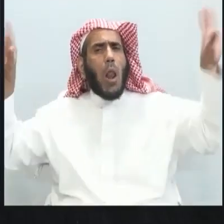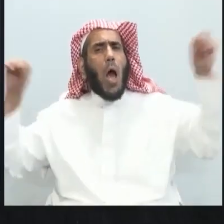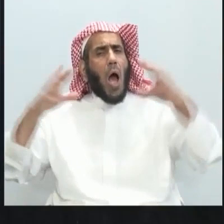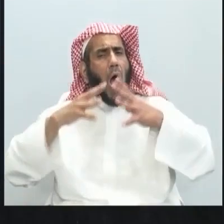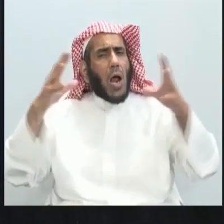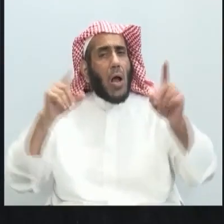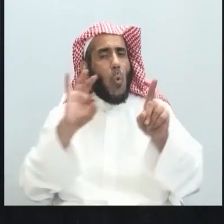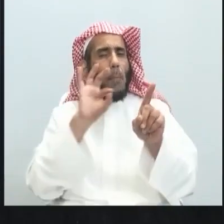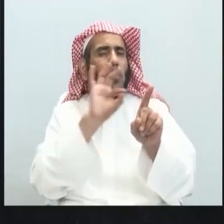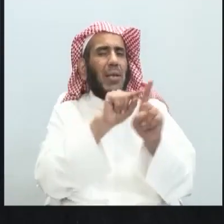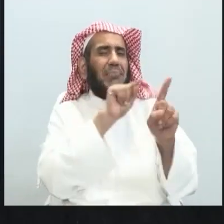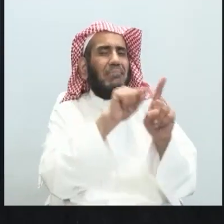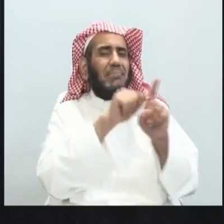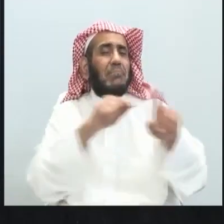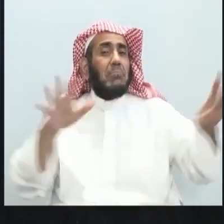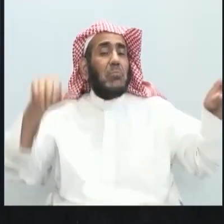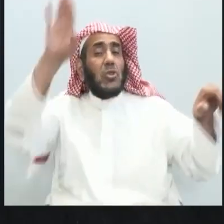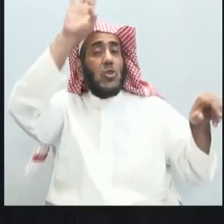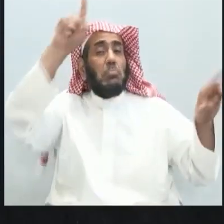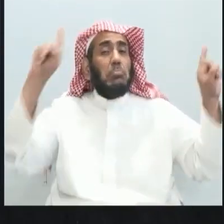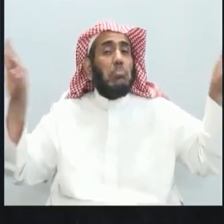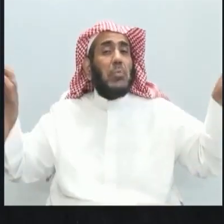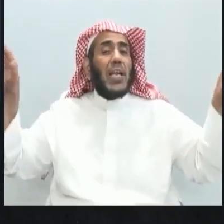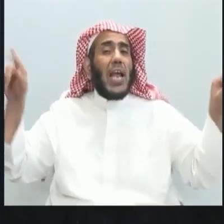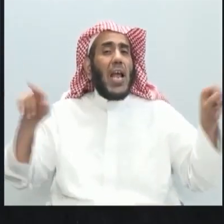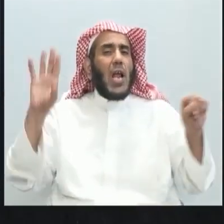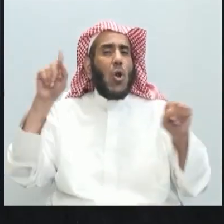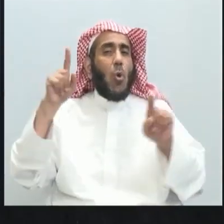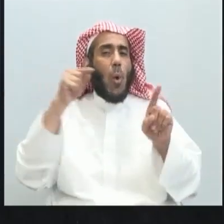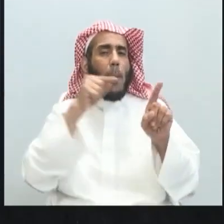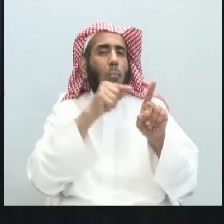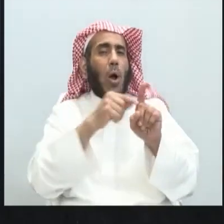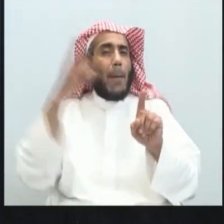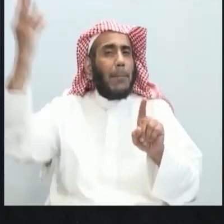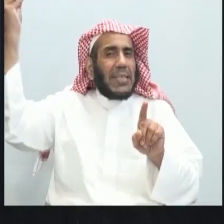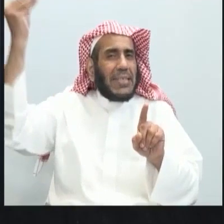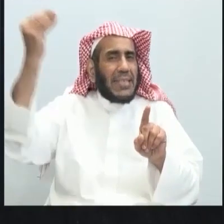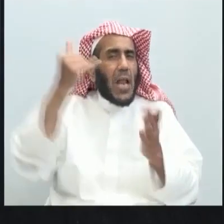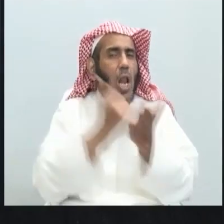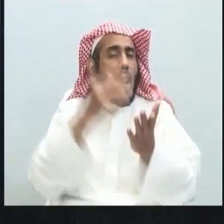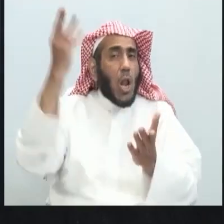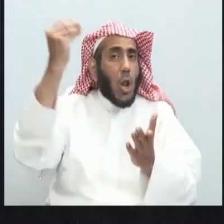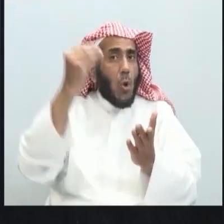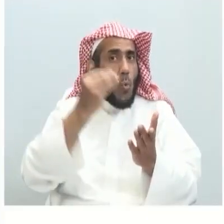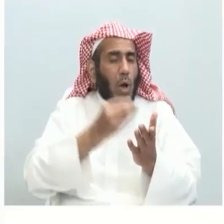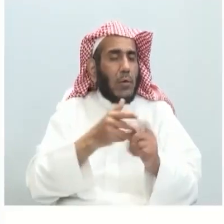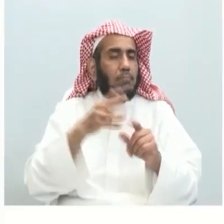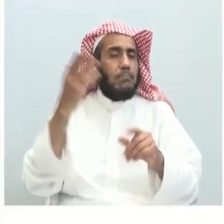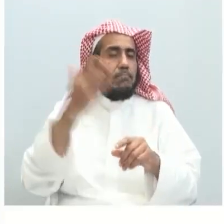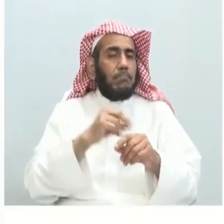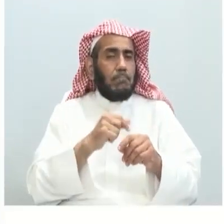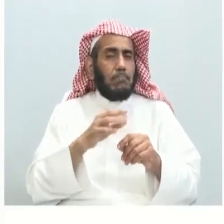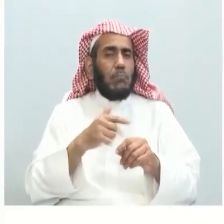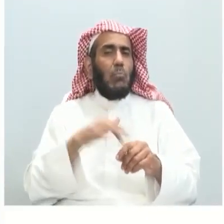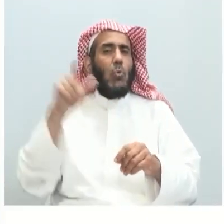واراد به جبريل لان جبريل هو الموكل بانزال الوحي على الرسل في قوله تعالى